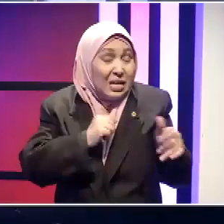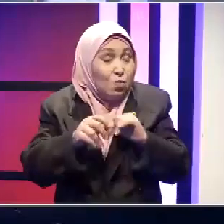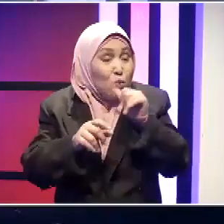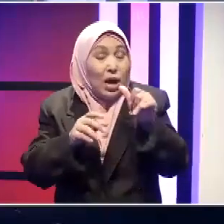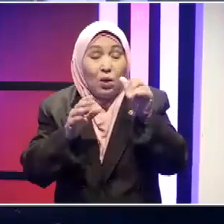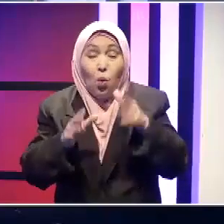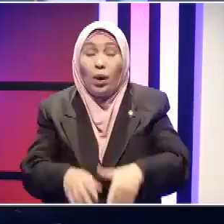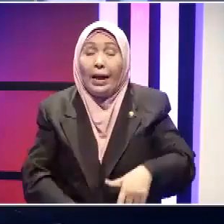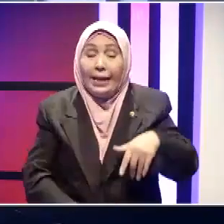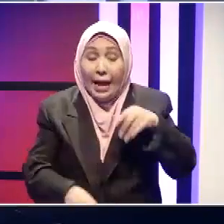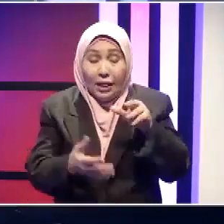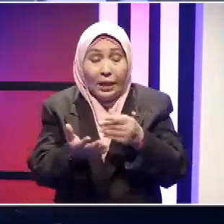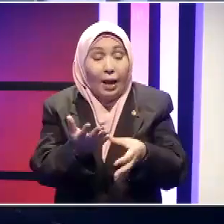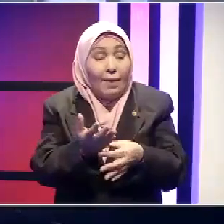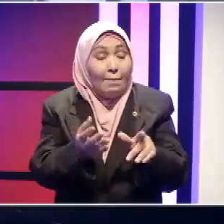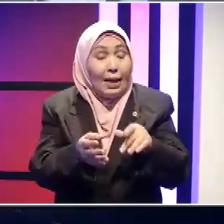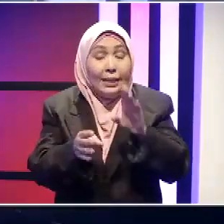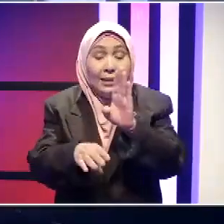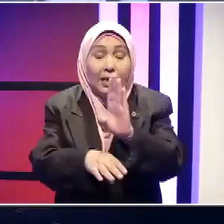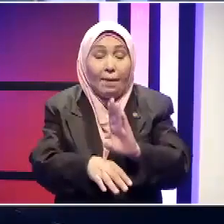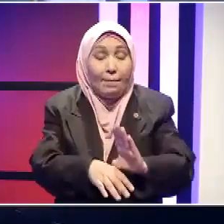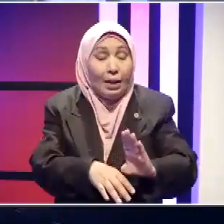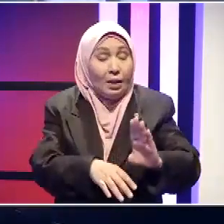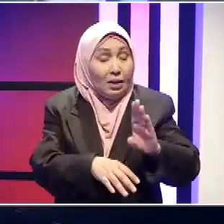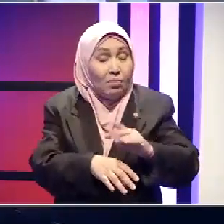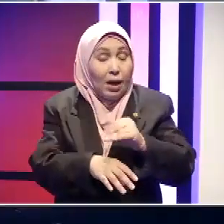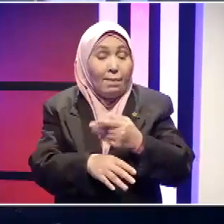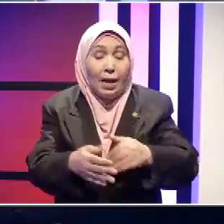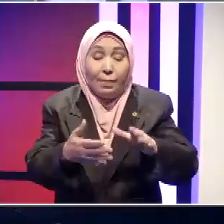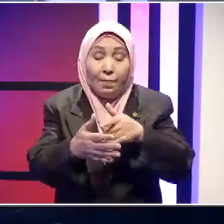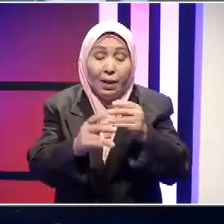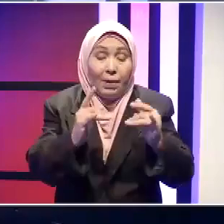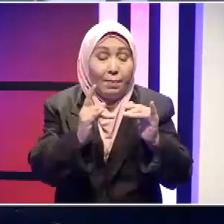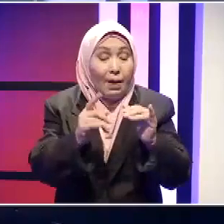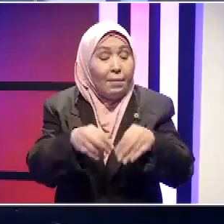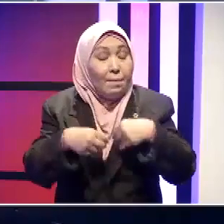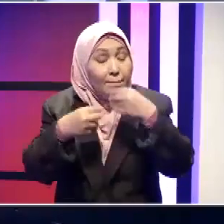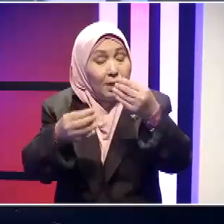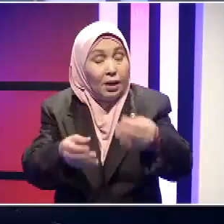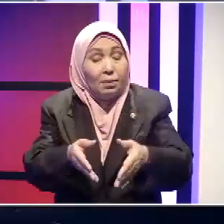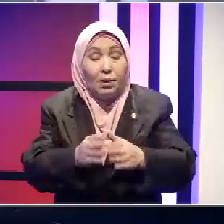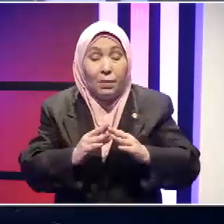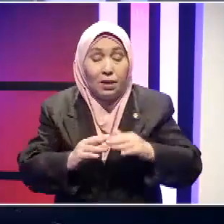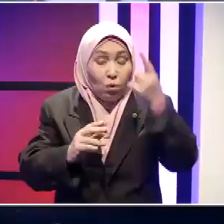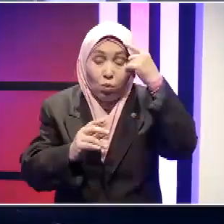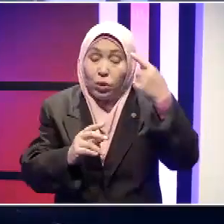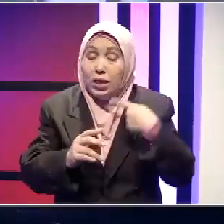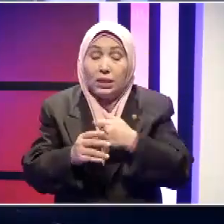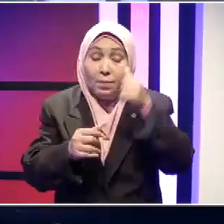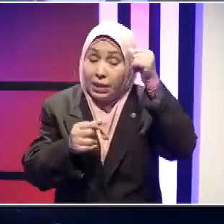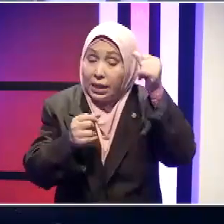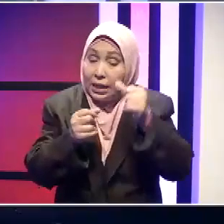yang gila ya seperti Ade dalam surah az-zariyat ya surah az-zariyat memberi tuntutan untuk kita mengingatkan